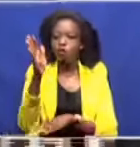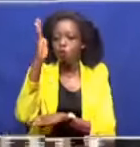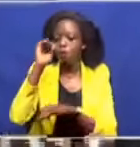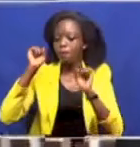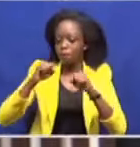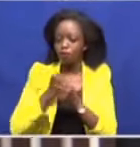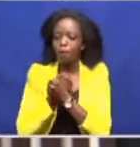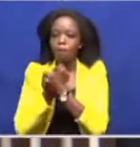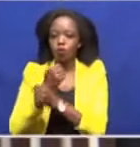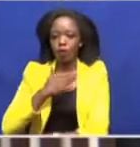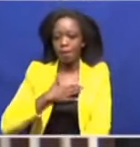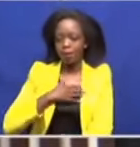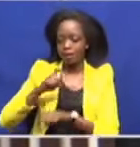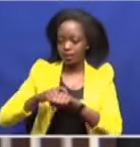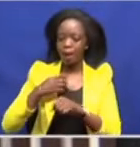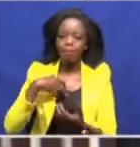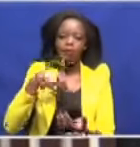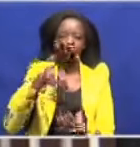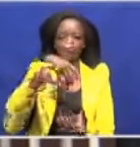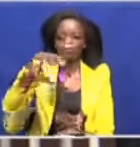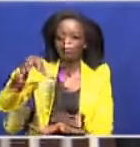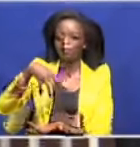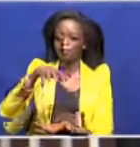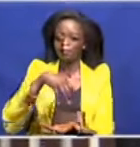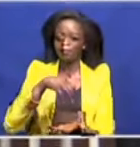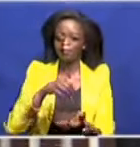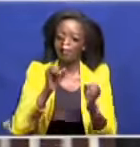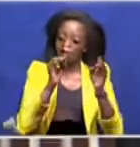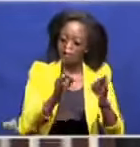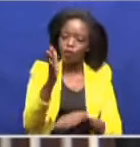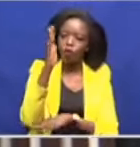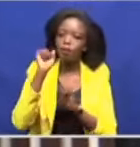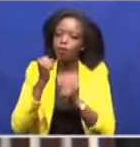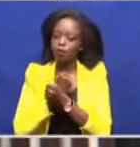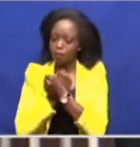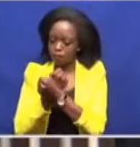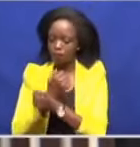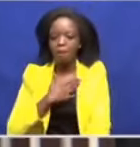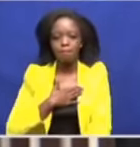kunilinda mimi nikiwa katika supermarket, kama Mungu anaweza kunilinda mimi